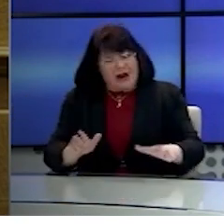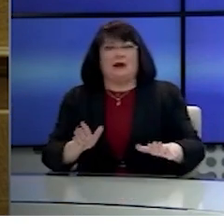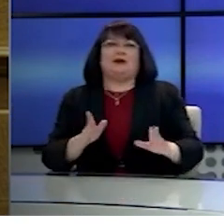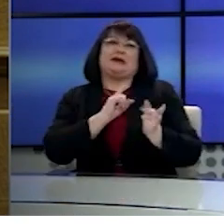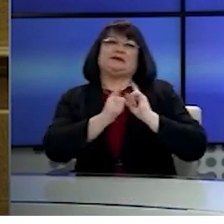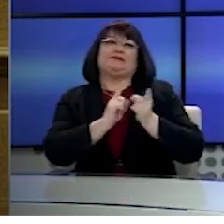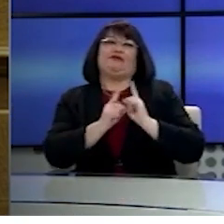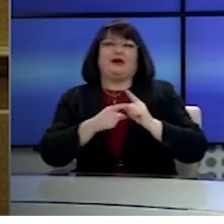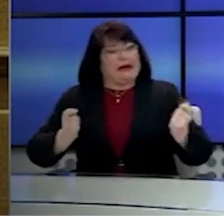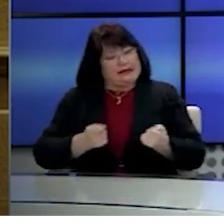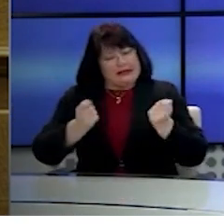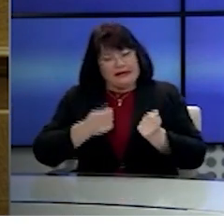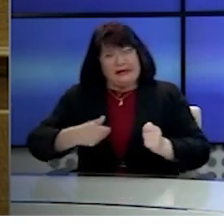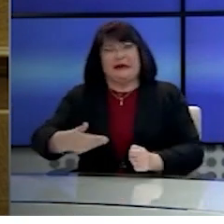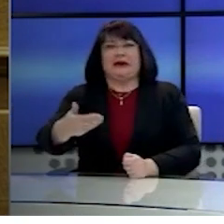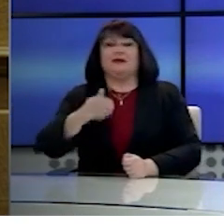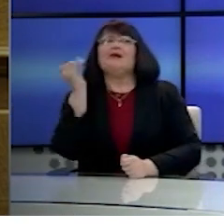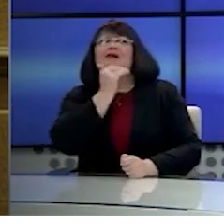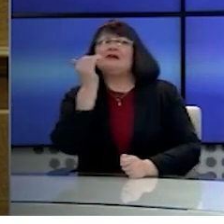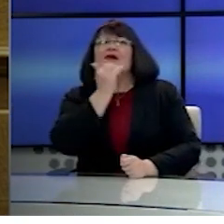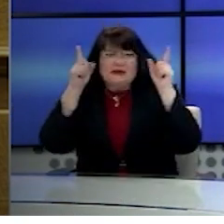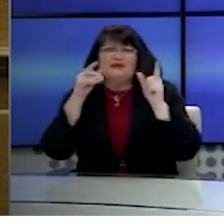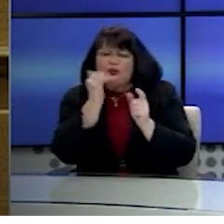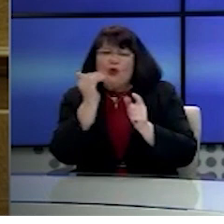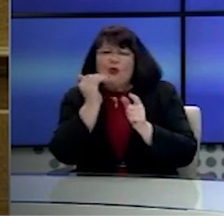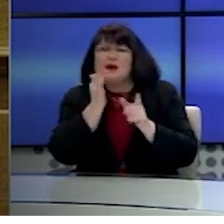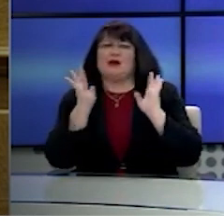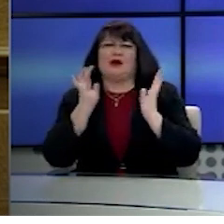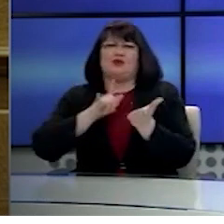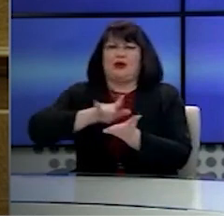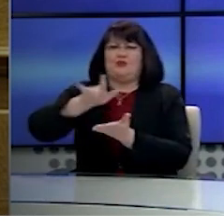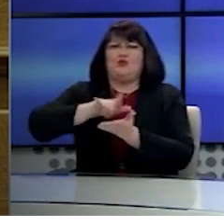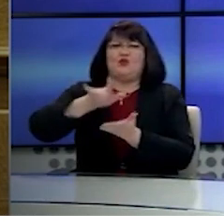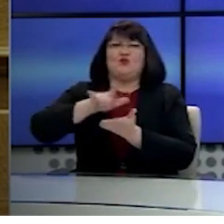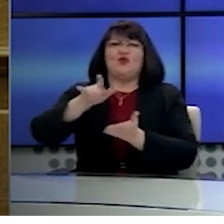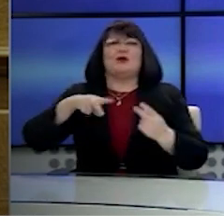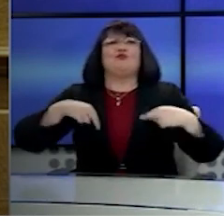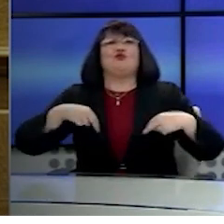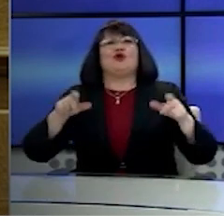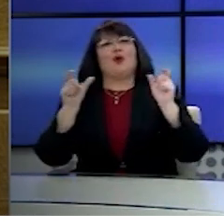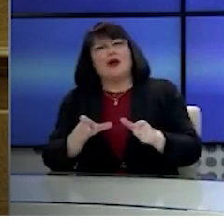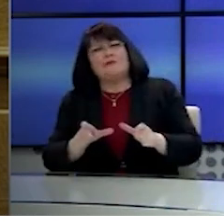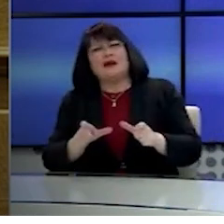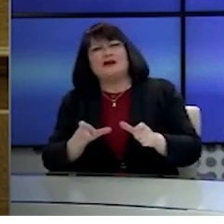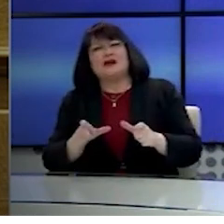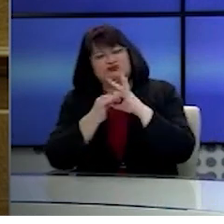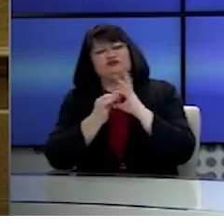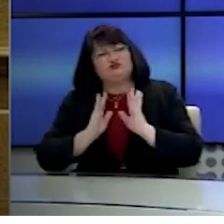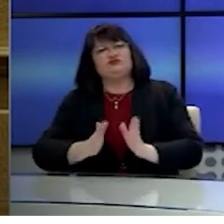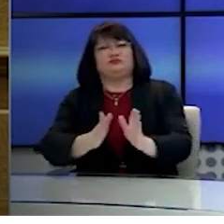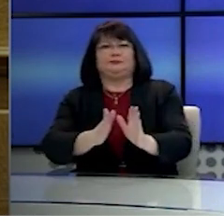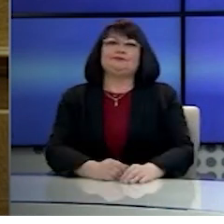Αντιπροσωπεία και υλοποιείται με ρυθμούς ταχύτατους, πρωτόγνωρους για τα δεδομένα του Υπουργείου Εθνικής Άμυνας και της Ελληνικής Δημόσιας Διοίκησης εν